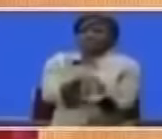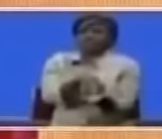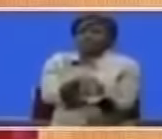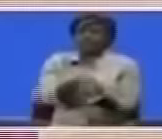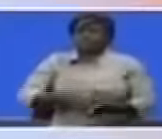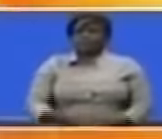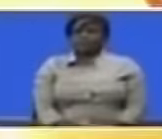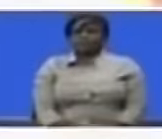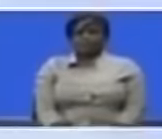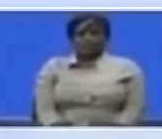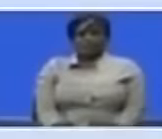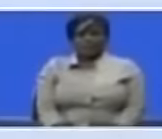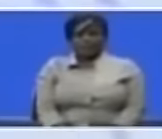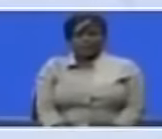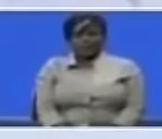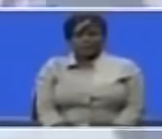jiji hilo.